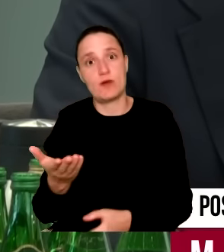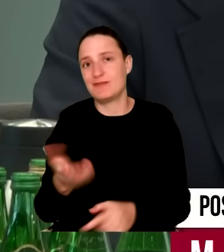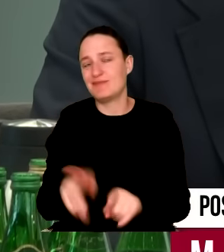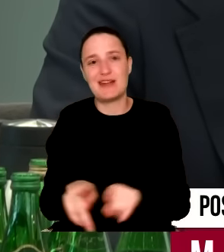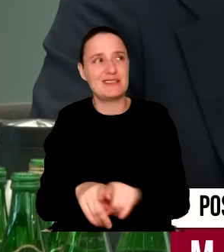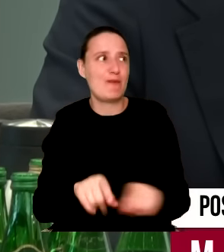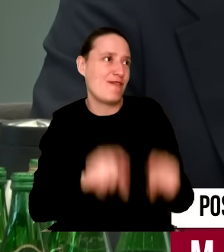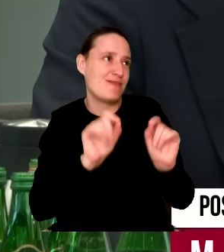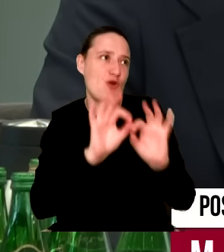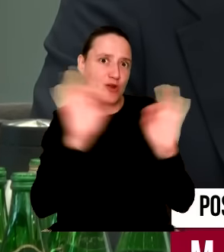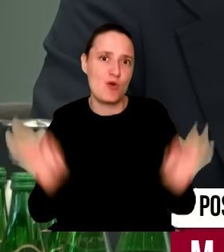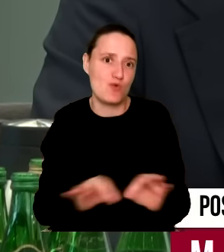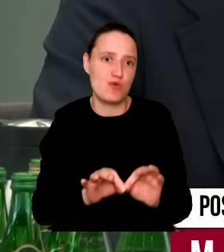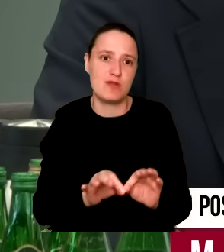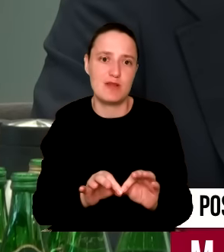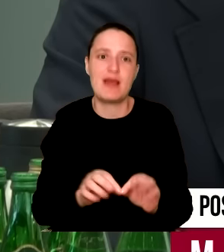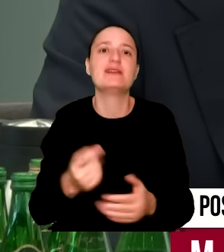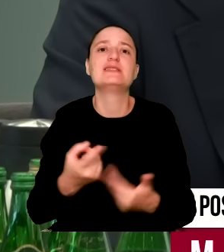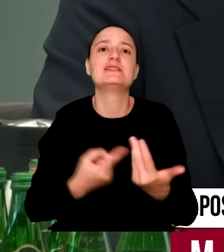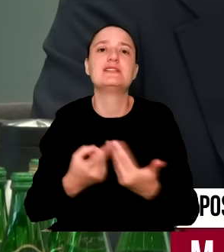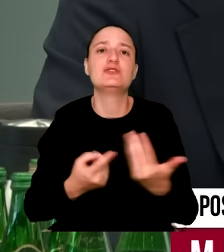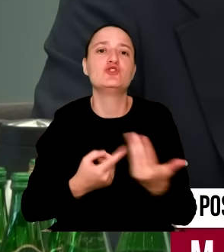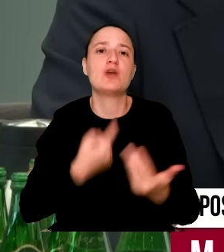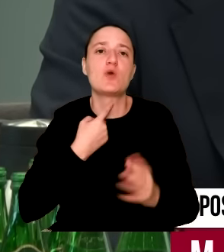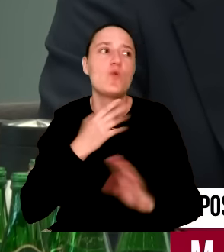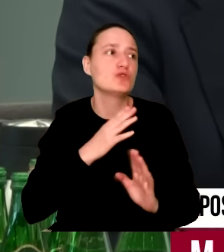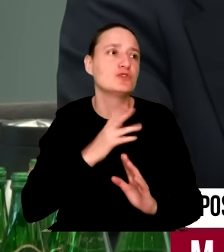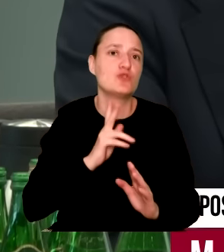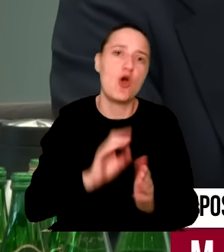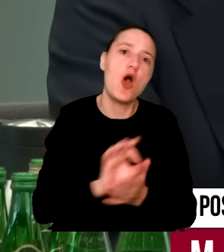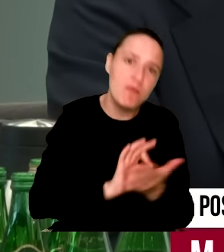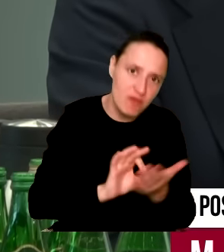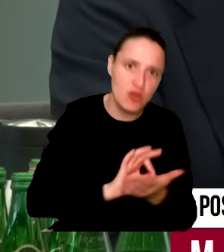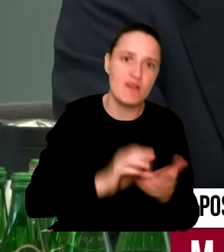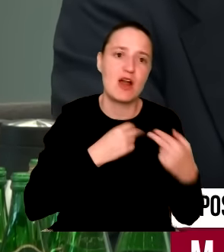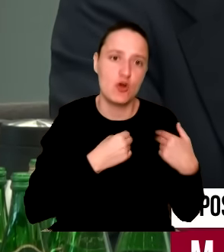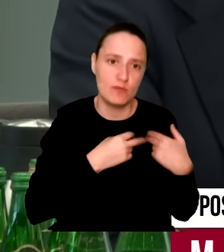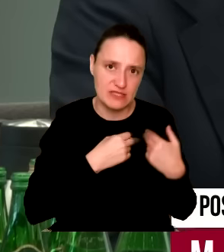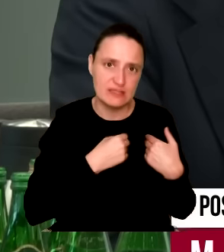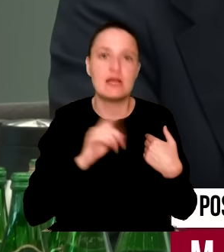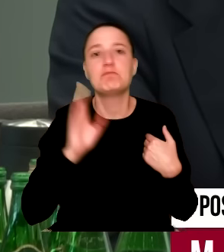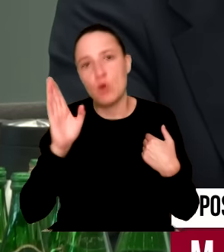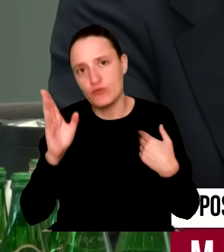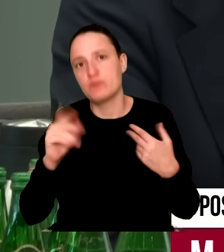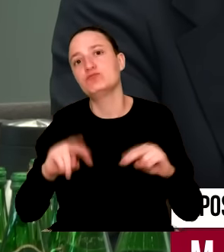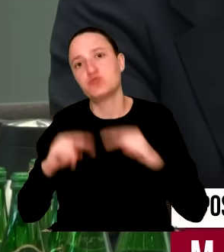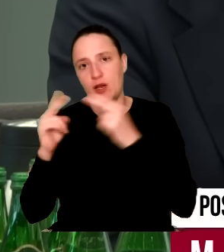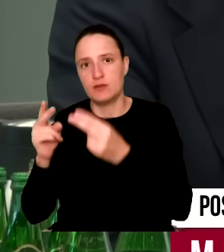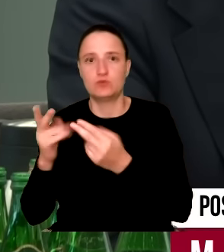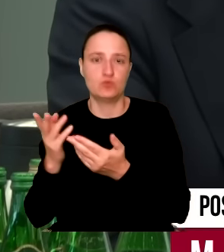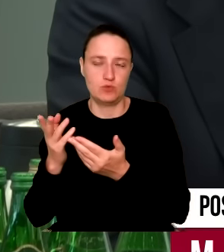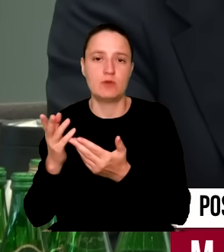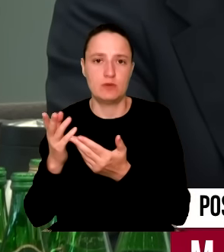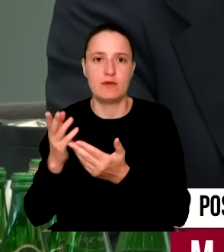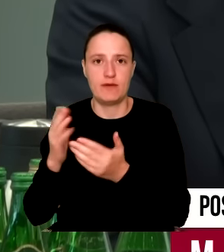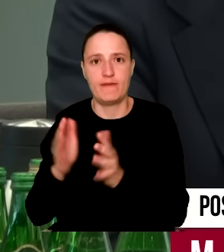ogólnych głosy zliczają komisje obwodowe przekazują do okręgowych i tak dalej i tak dalej szereg czynności z ujętych panie prem